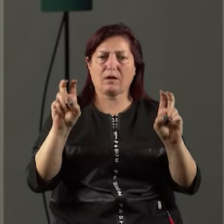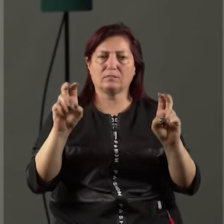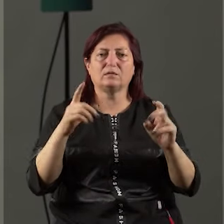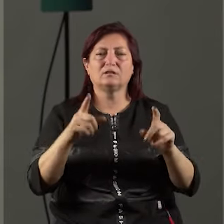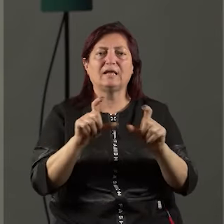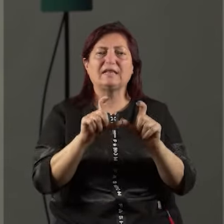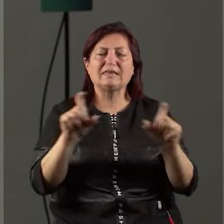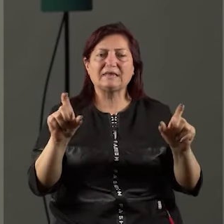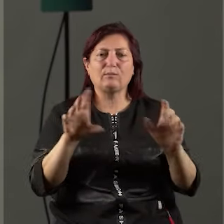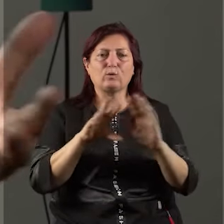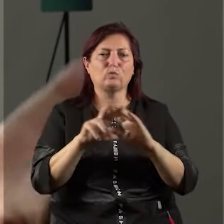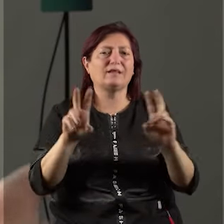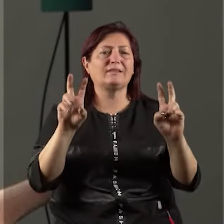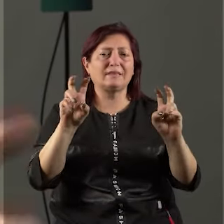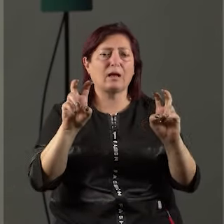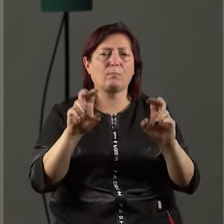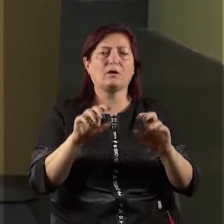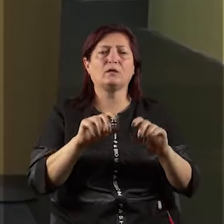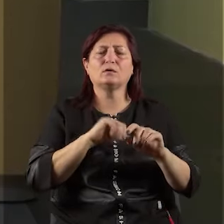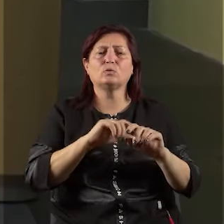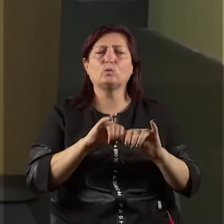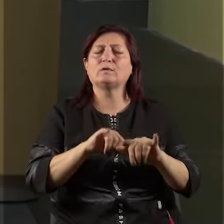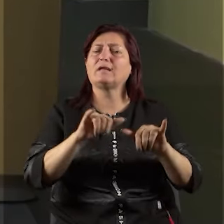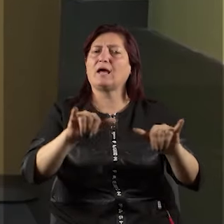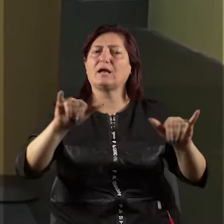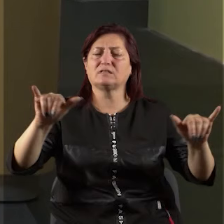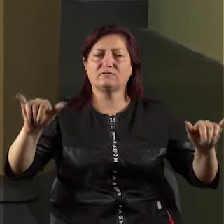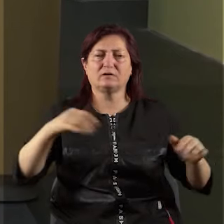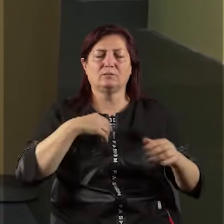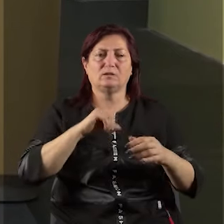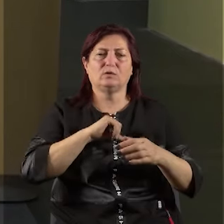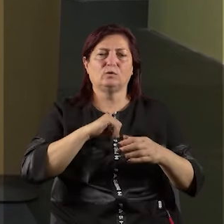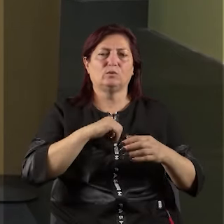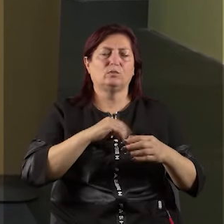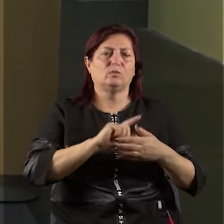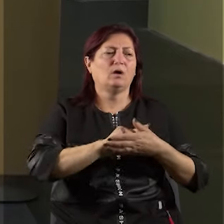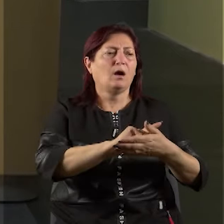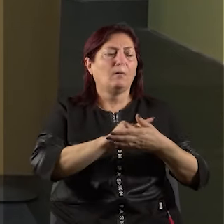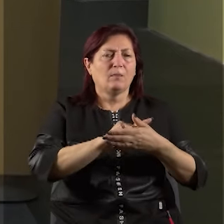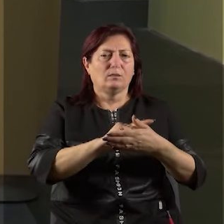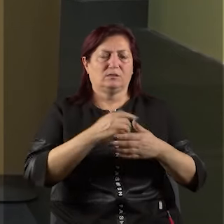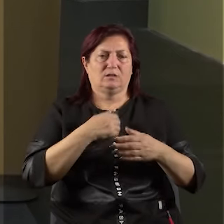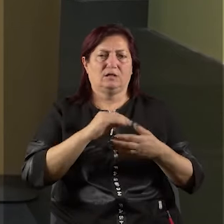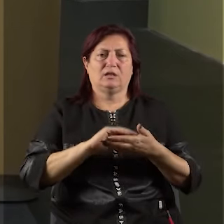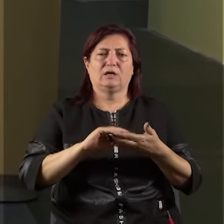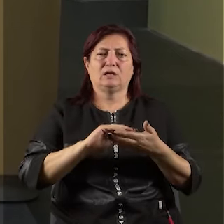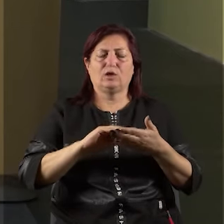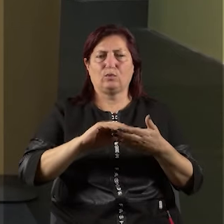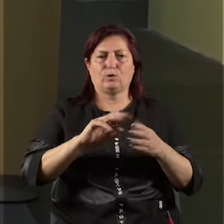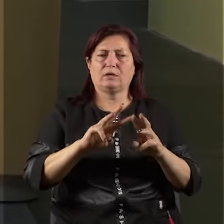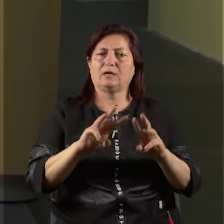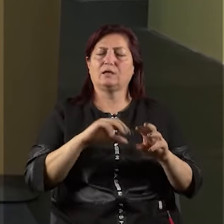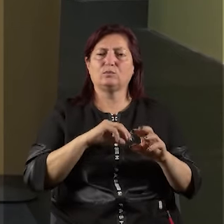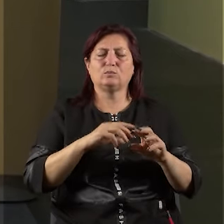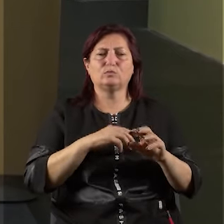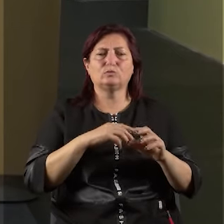այդ թեման տարածվեց, մենք ամփոփեցինք գրողների միության մեր կլոր սրահում